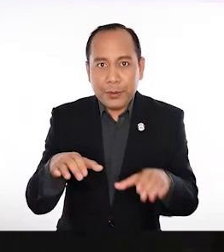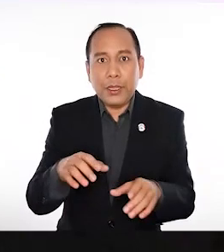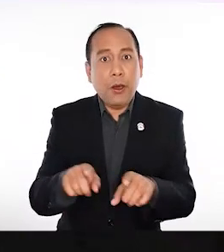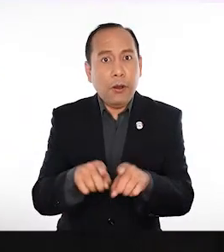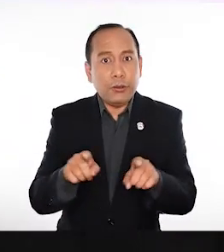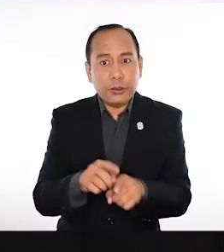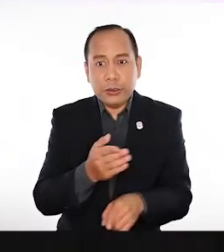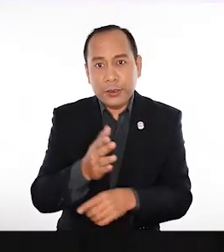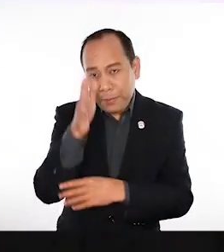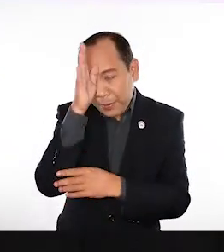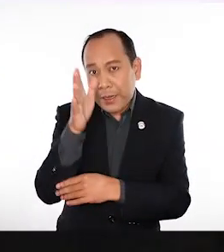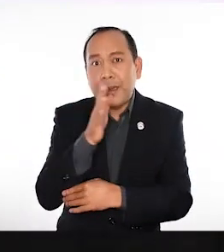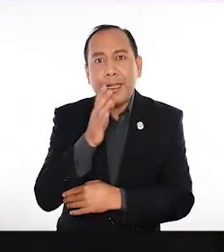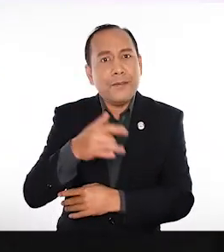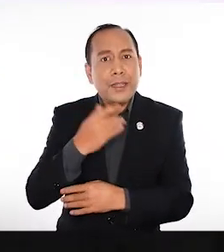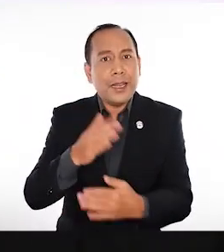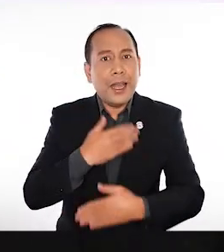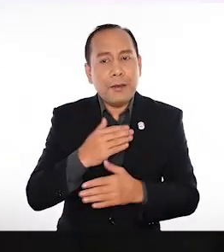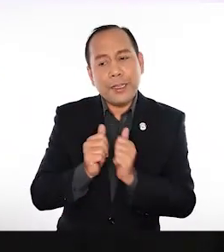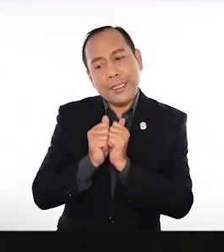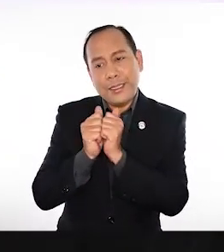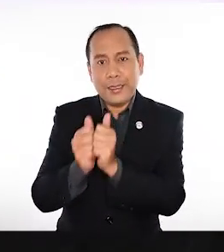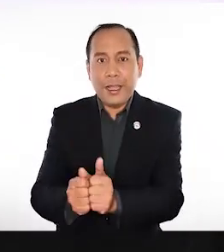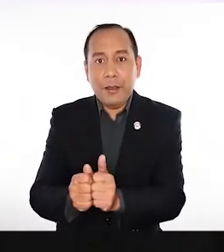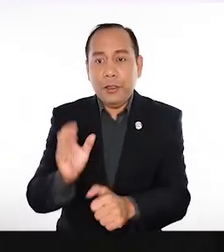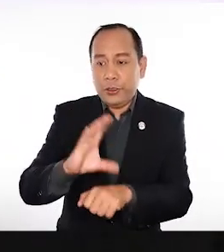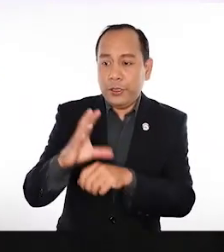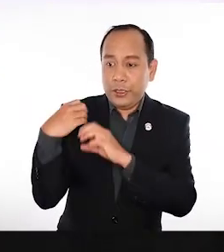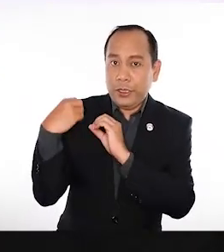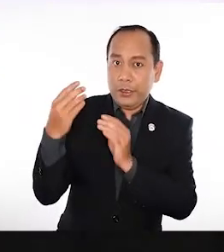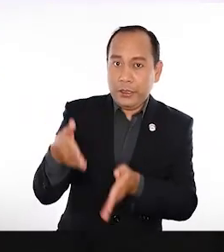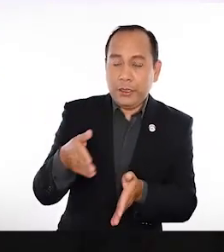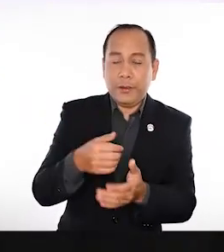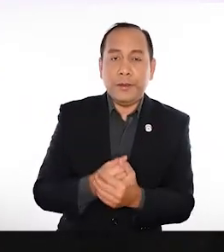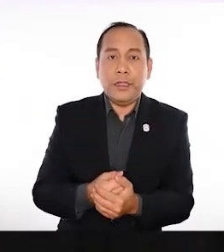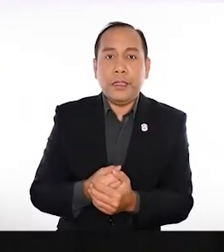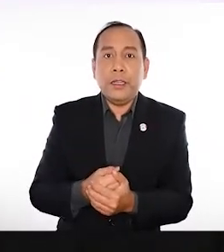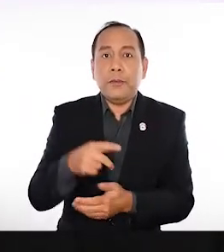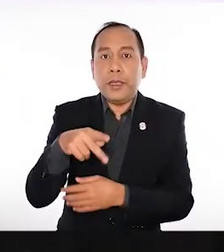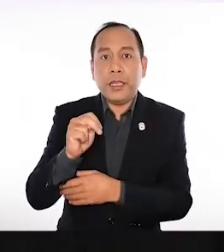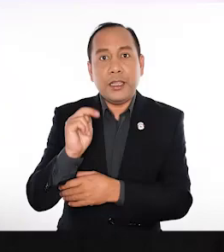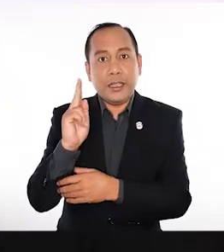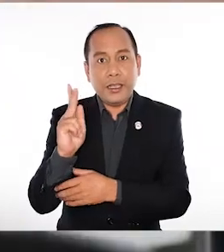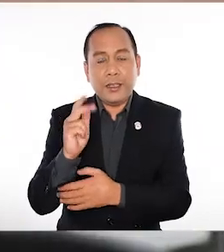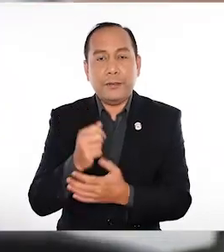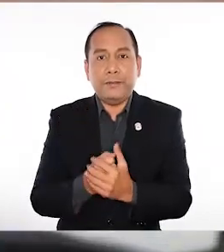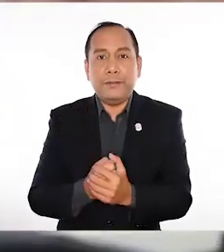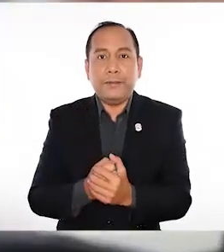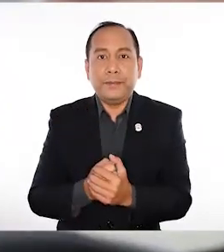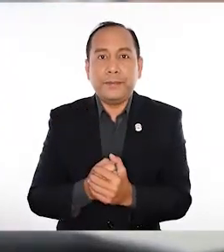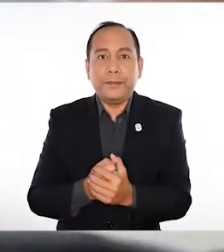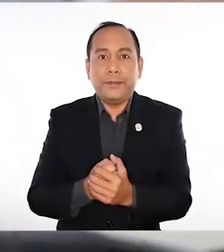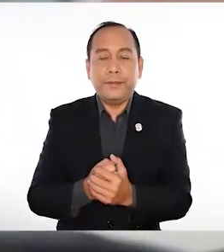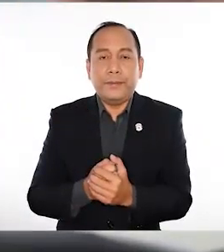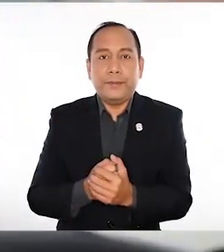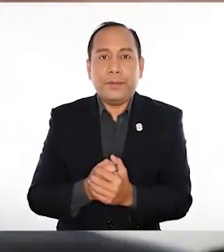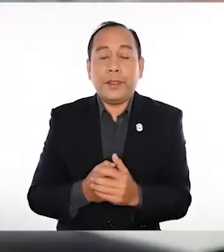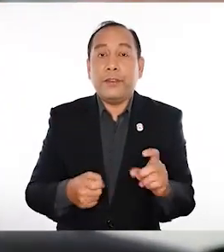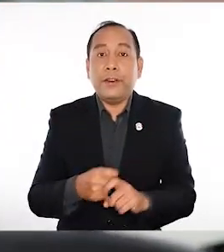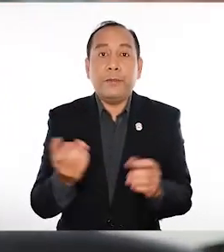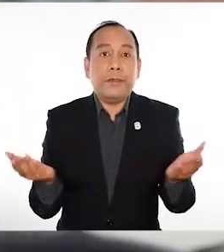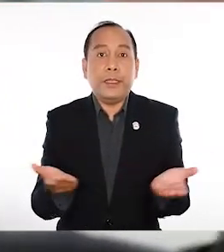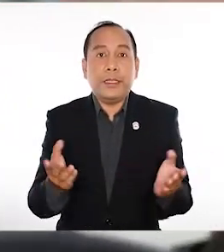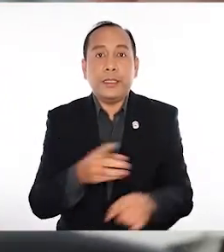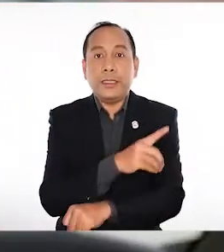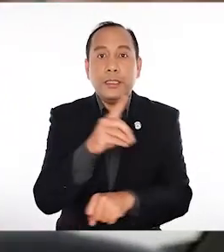po ang kanilang mga magulang kasama kami ng mga may tungkulin po sa pagsamba ng kabataan. Mula po